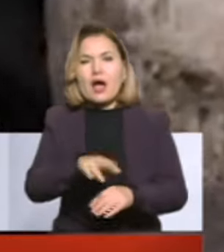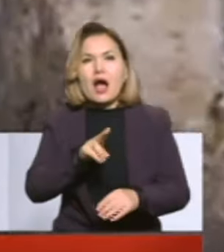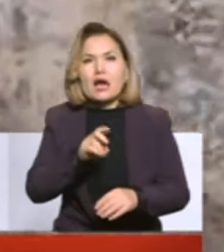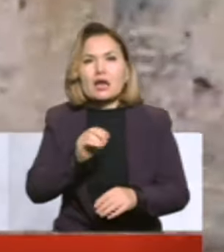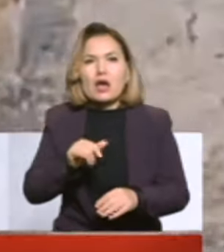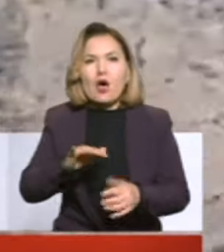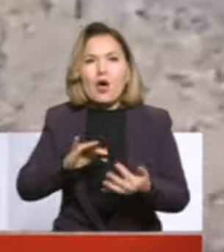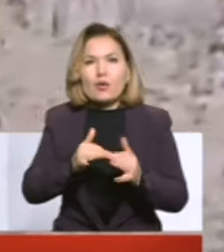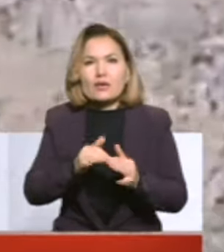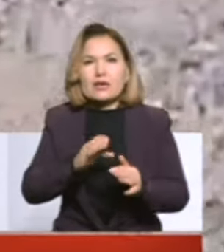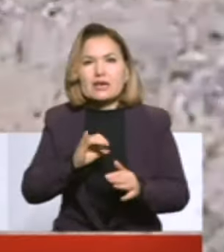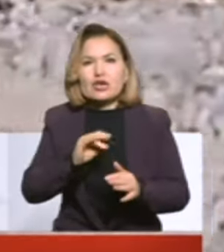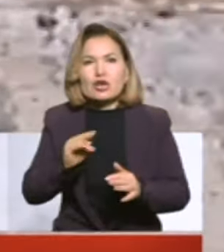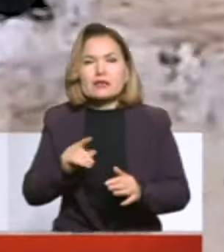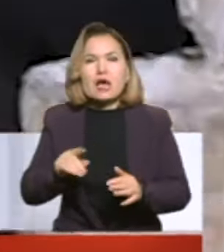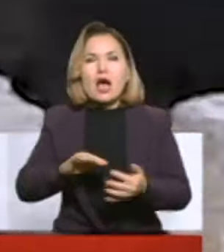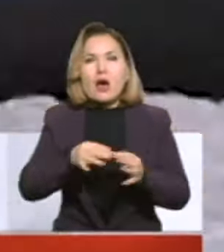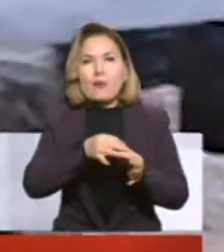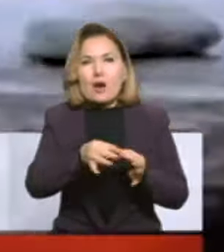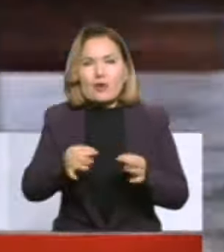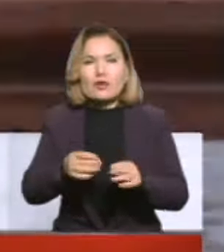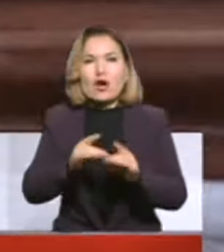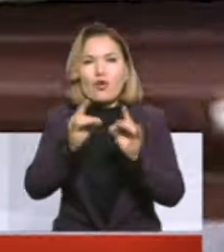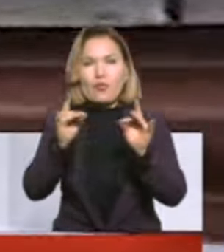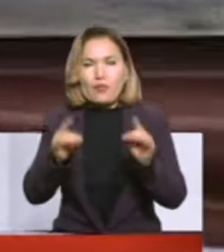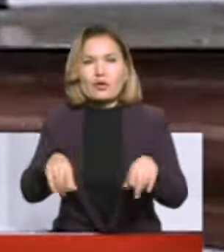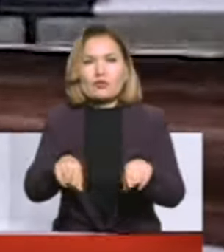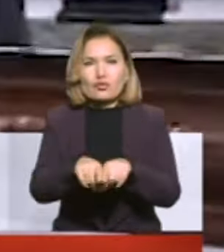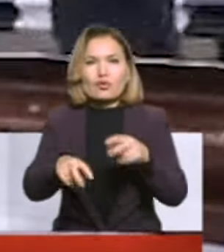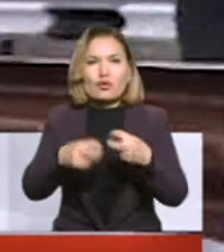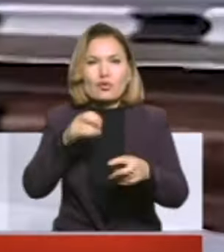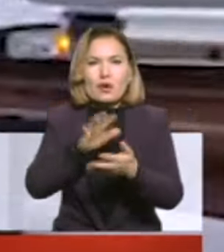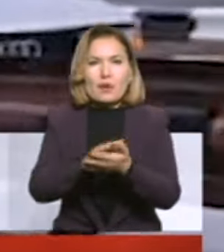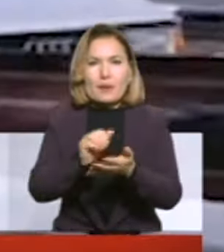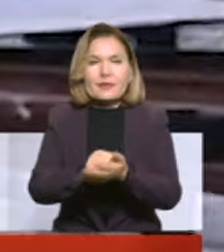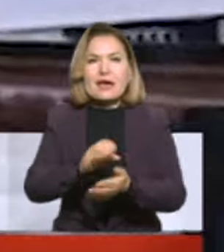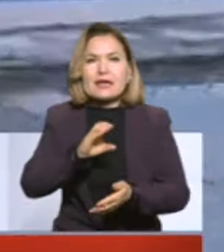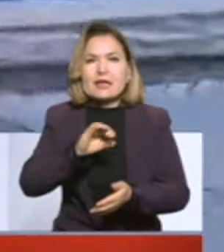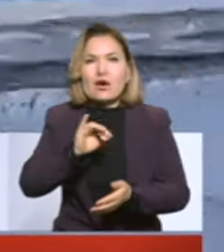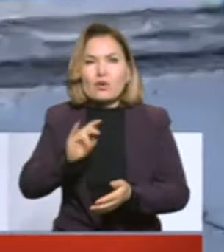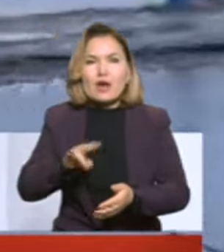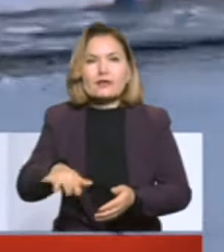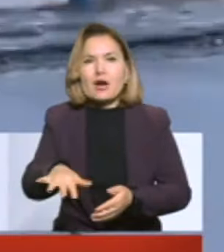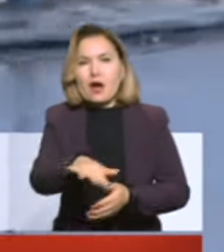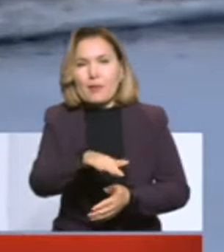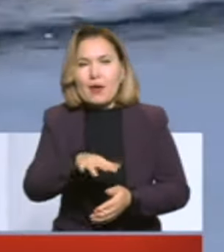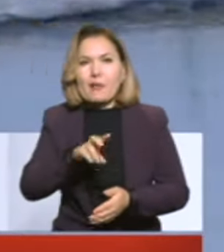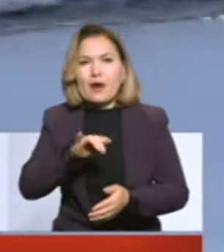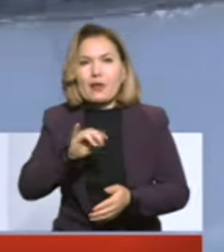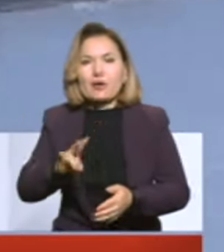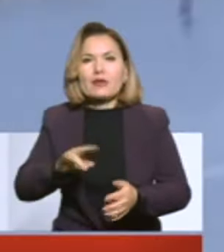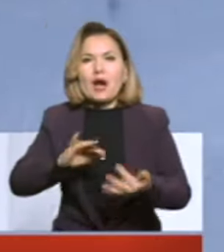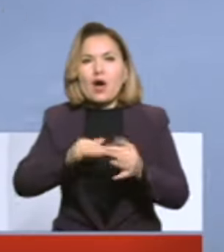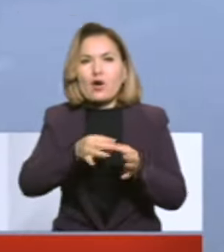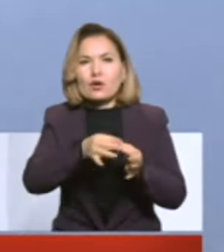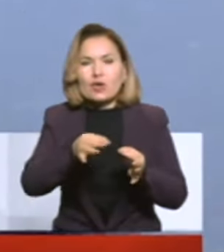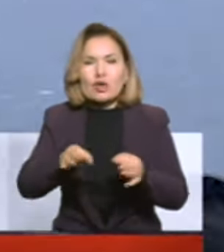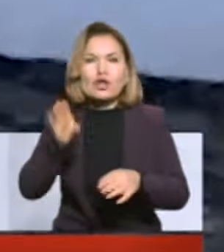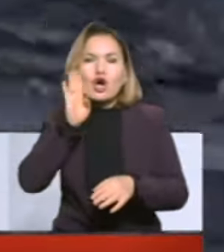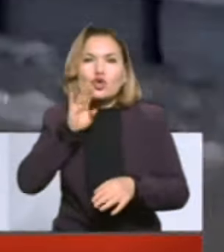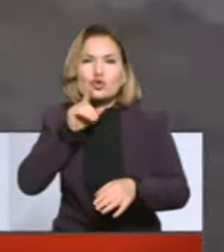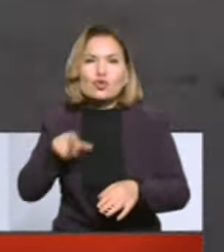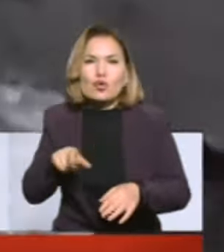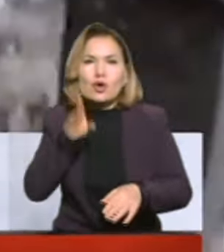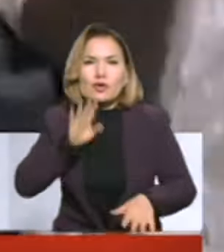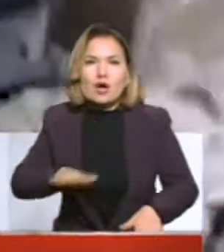ауылы мен Саржаз елді мекенінің байланыстыратын көпір де бұзылды. Ал Сауран ауданының Бабайқорған ауылында өзен суы арнасынан